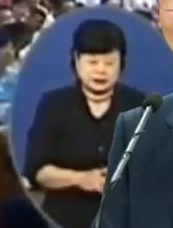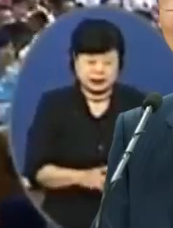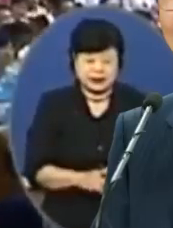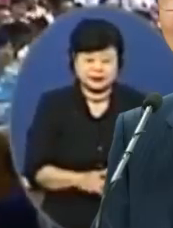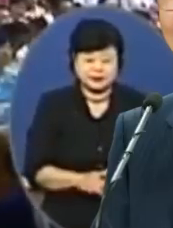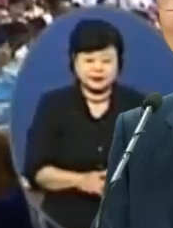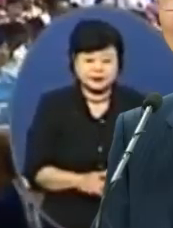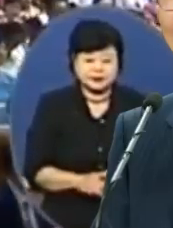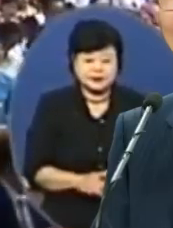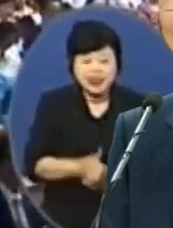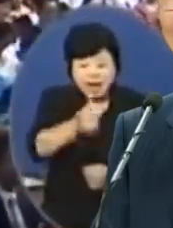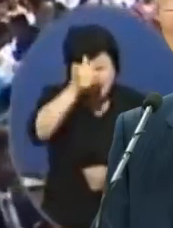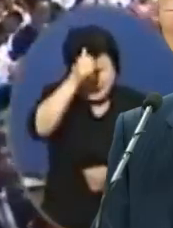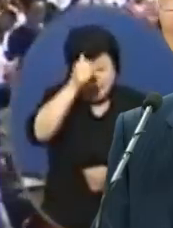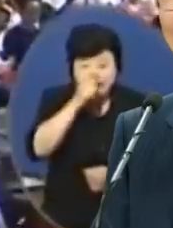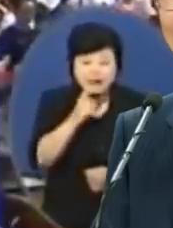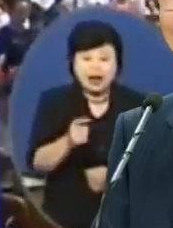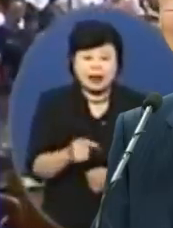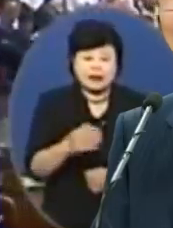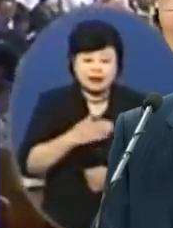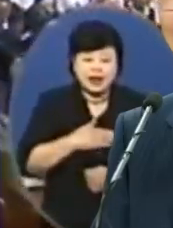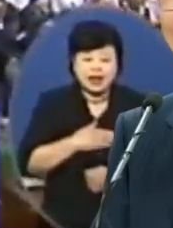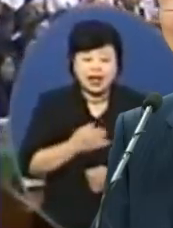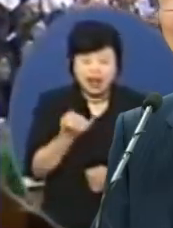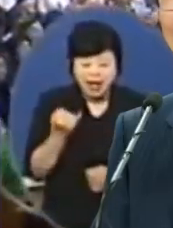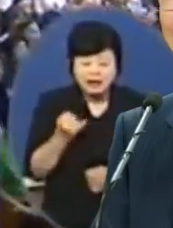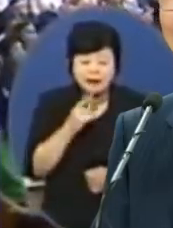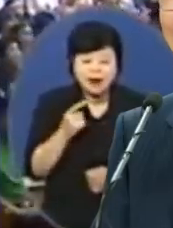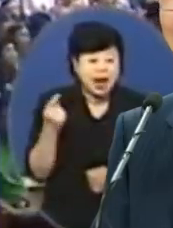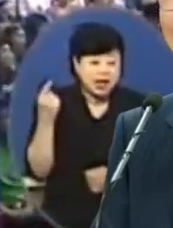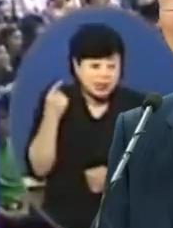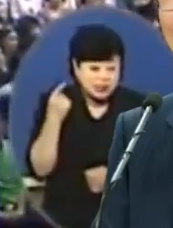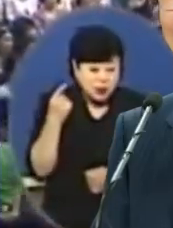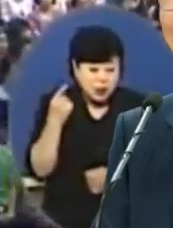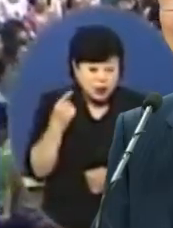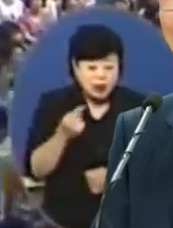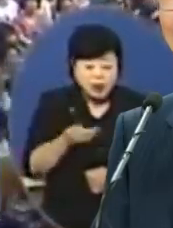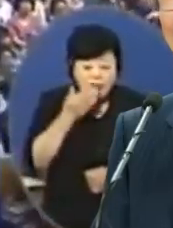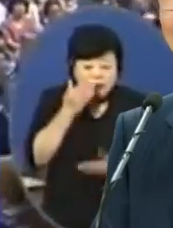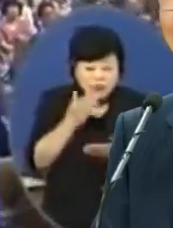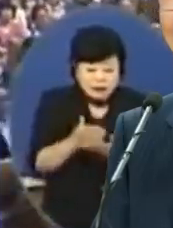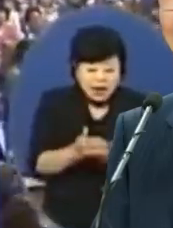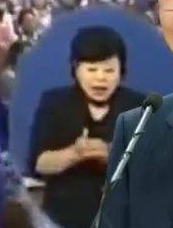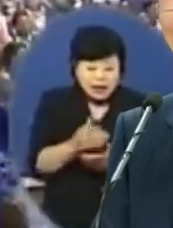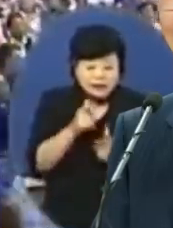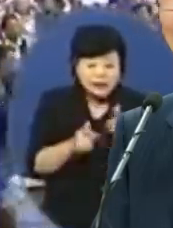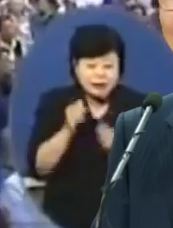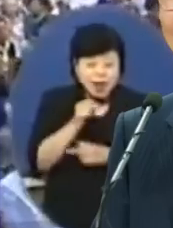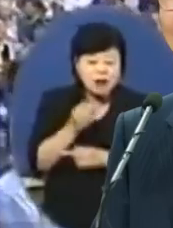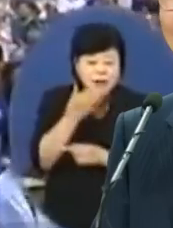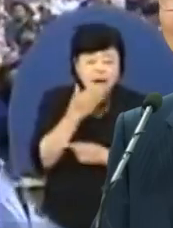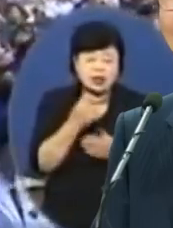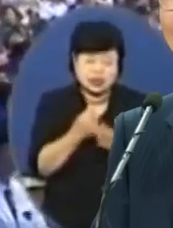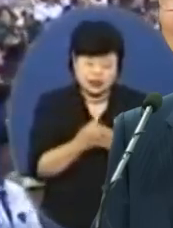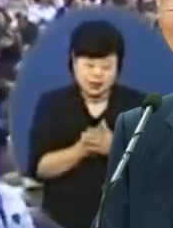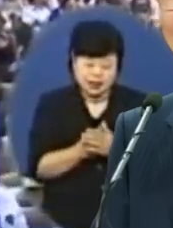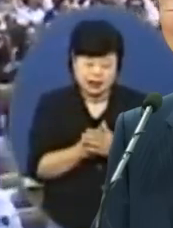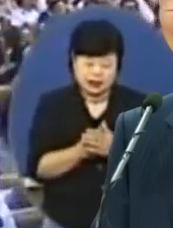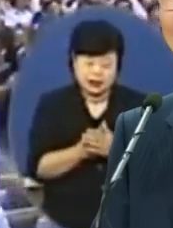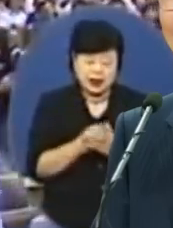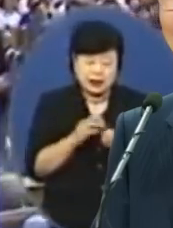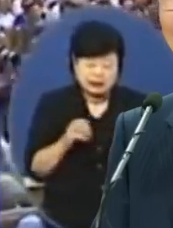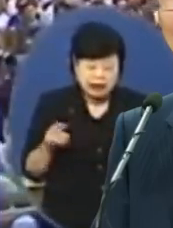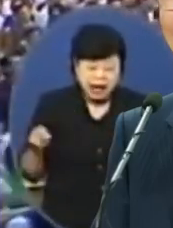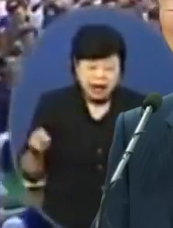17절로 19절에 아담에게 이르시되 내가 내 아내의 말을 듣고 내가 내게 먹지 말라 한 나무의 열매를 먹었은즉